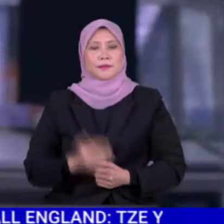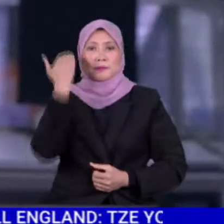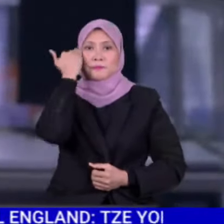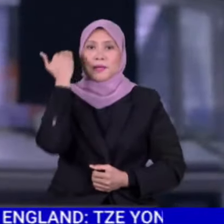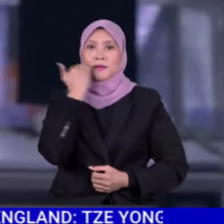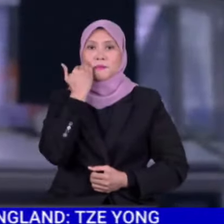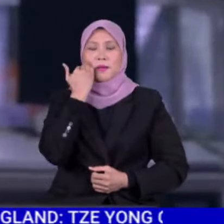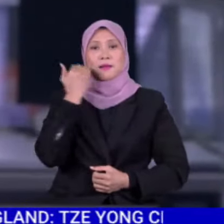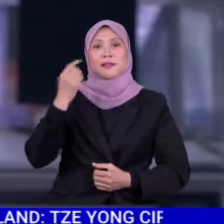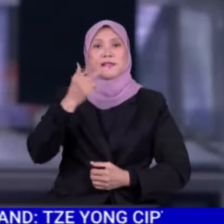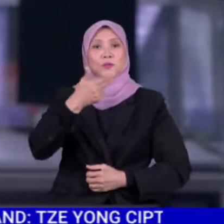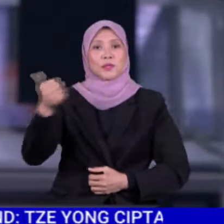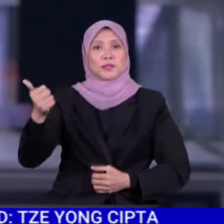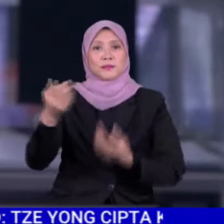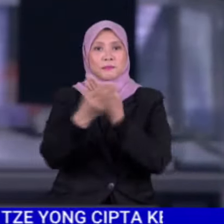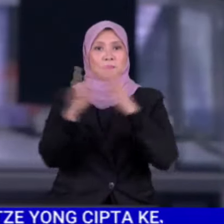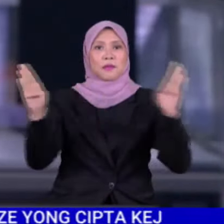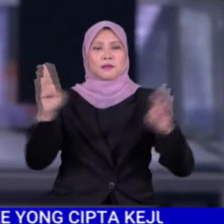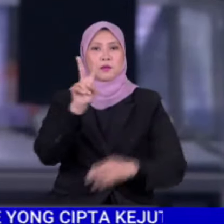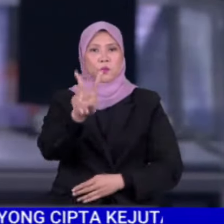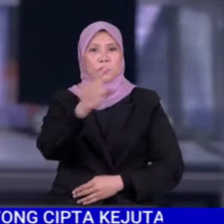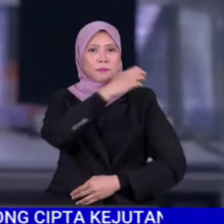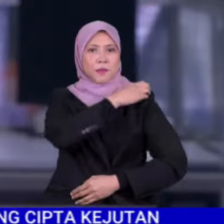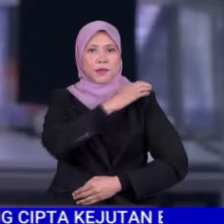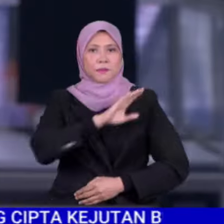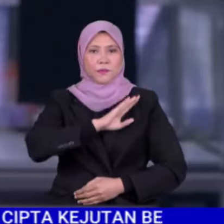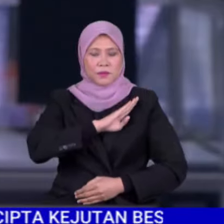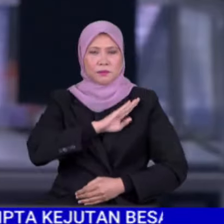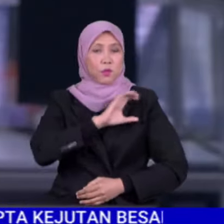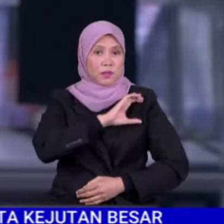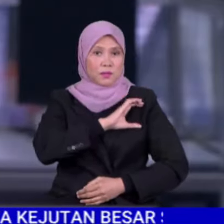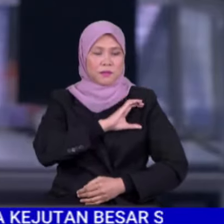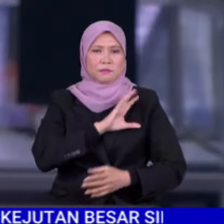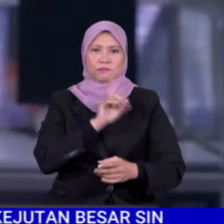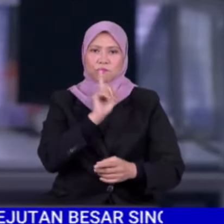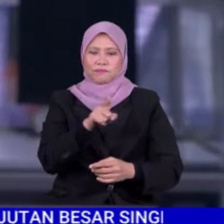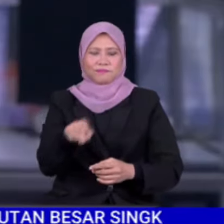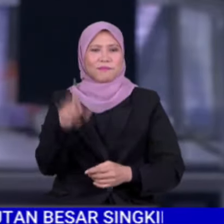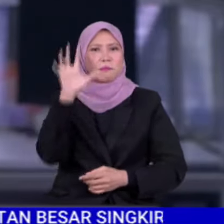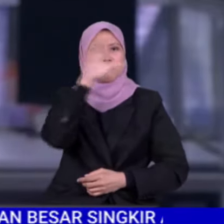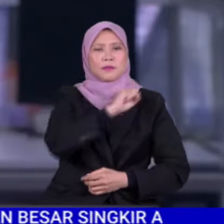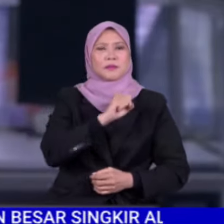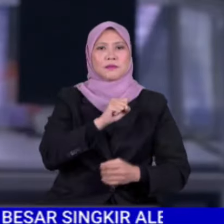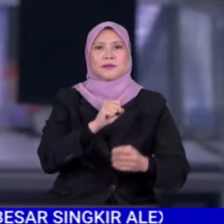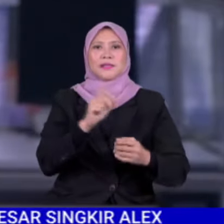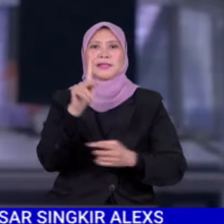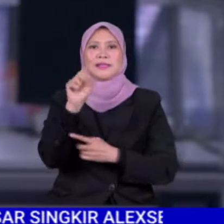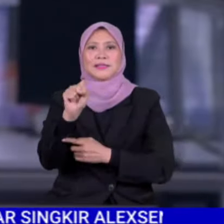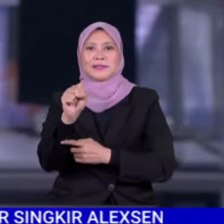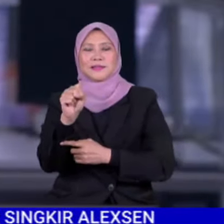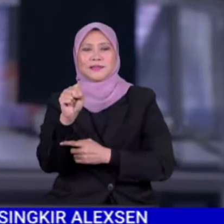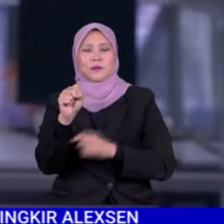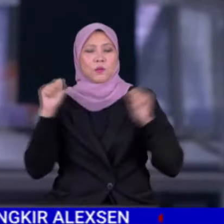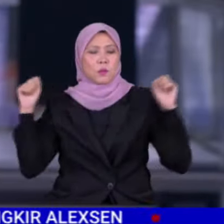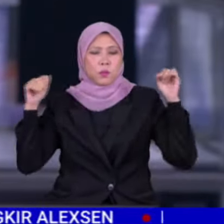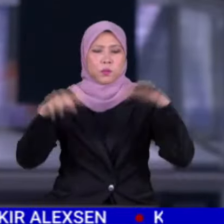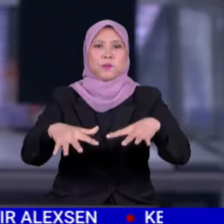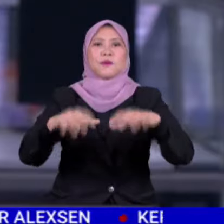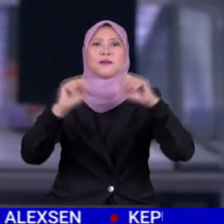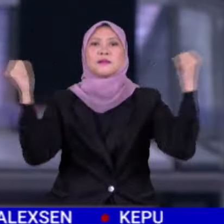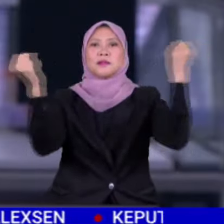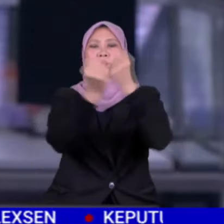Mahkamah Indonesia membebaskan 2 pegawai polis yang telah didakwa cuai berhubung kes rempuhan di stadium yang